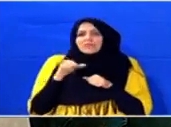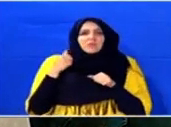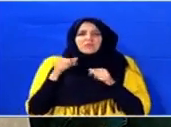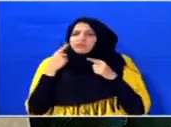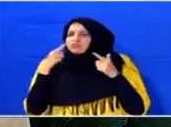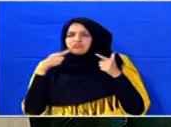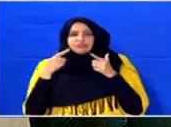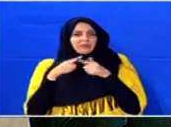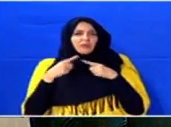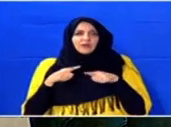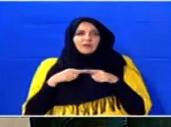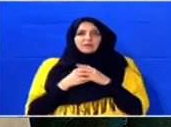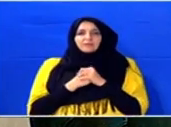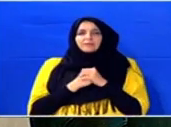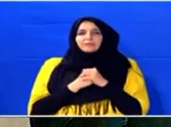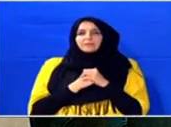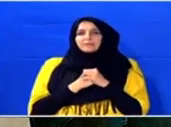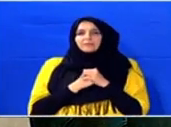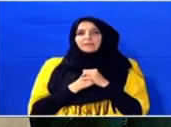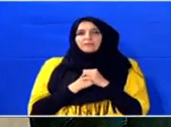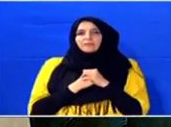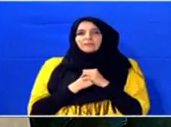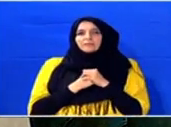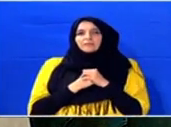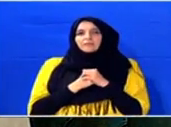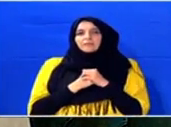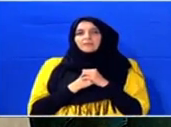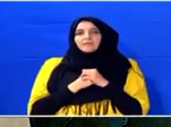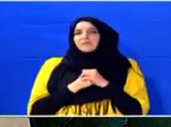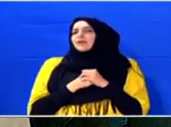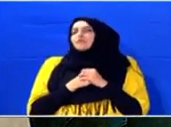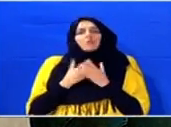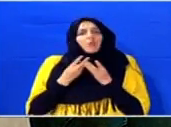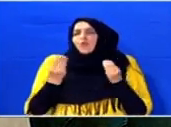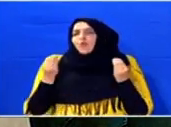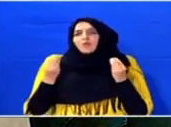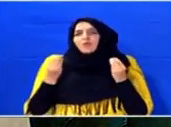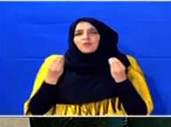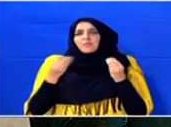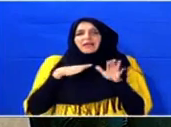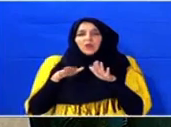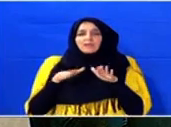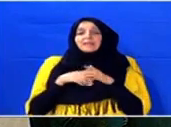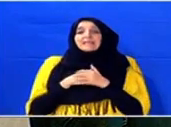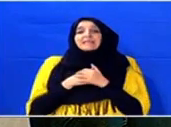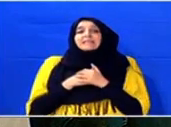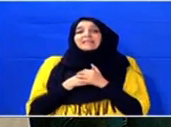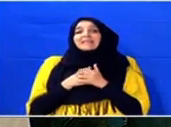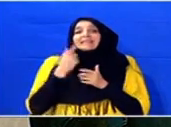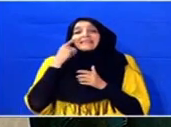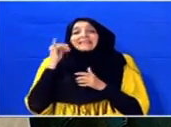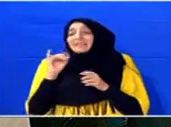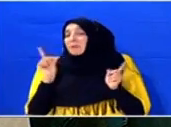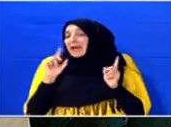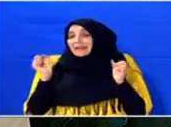والقطعه غير مبنيه تقسم على الاثنين وكان طرق اخرى للتخرج اذا ماقدروش